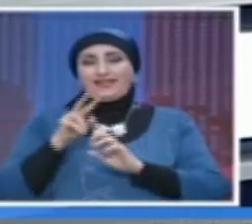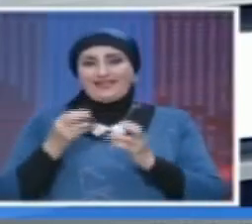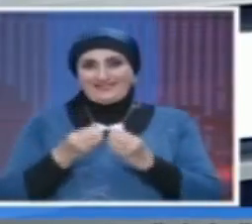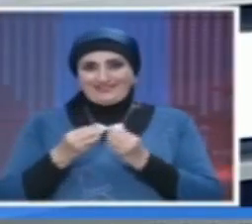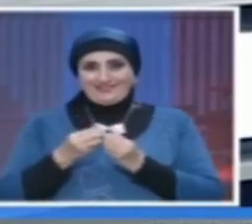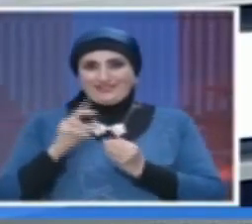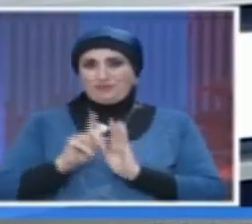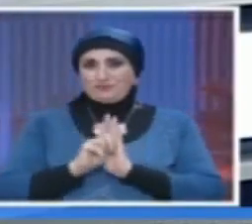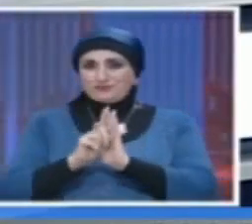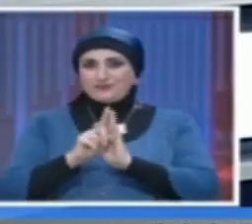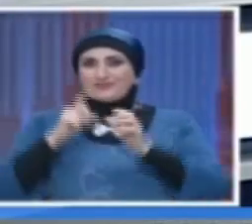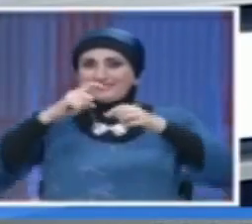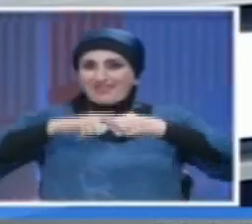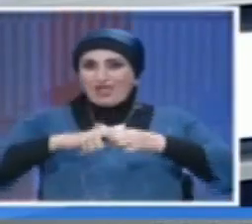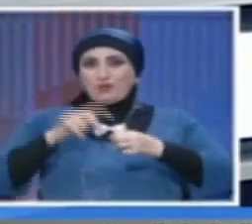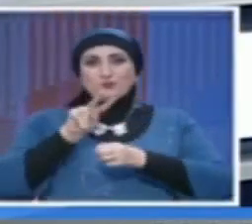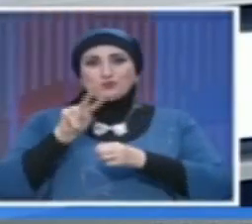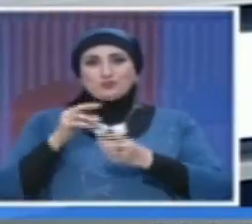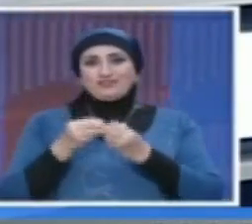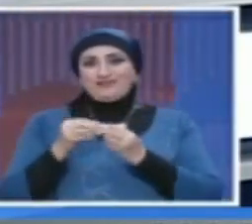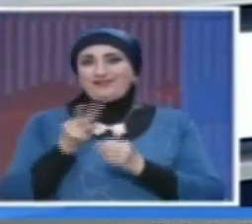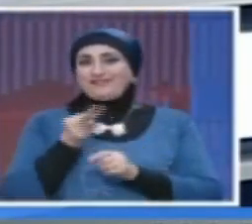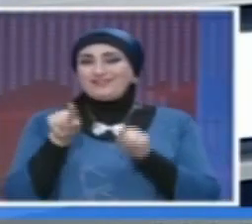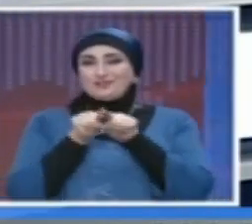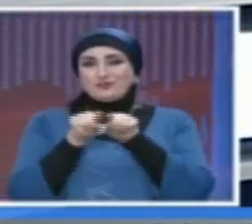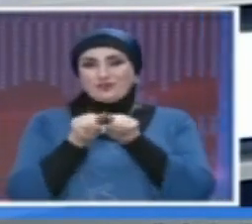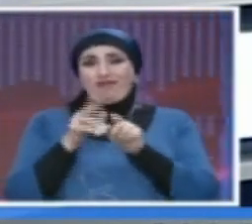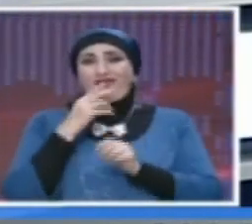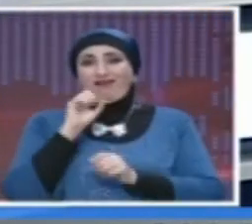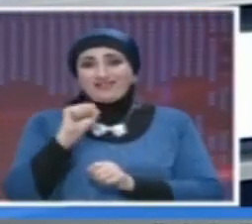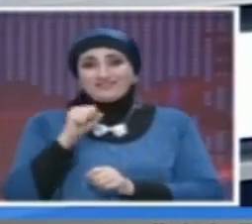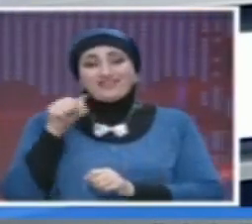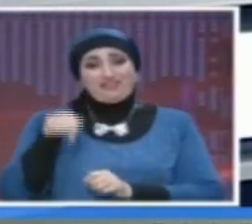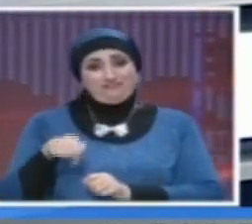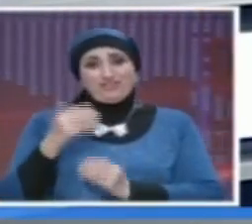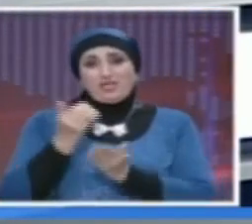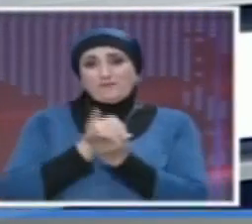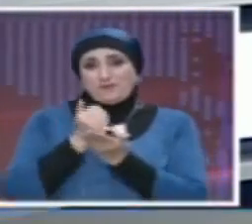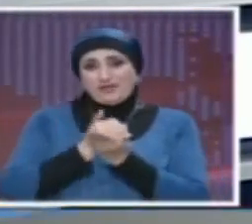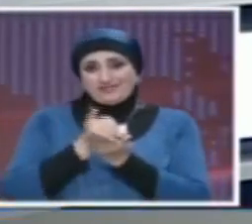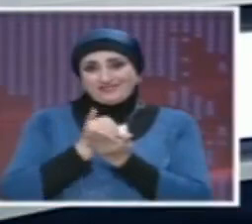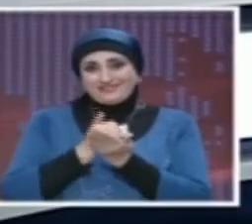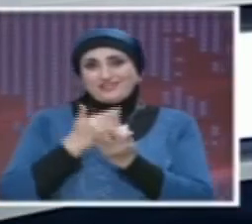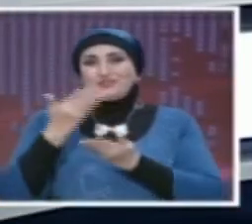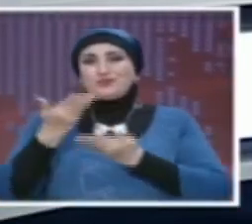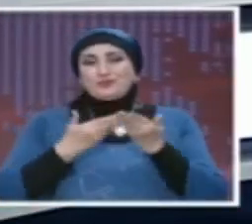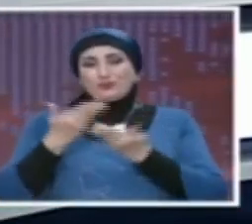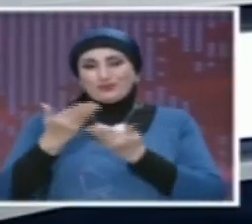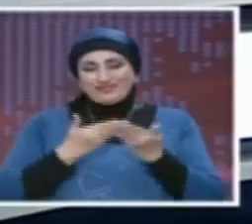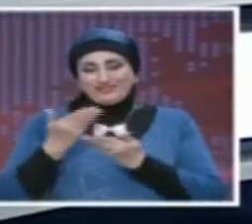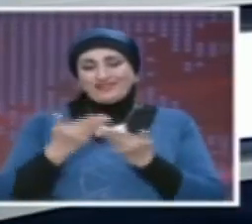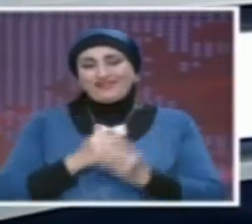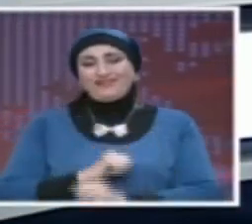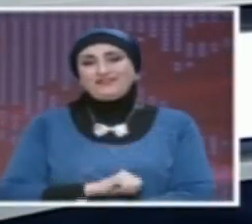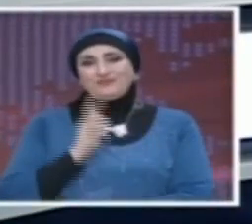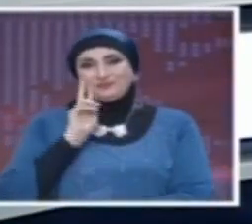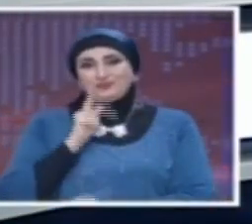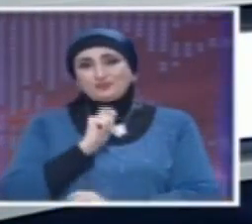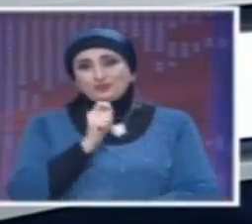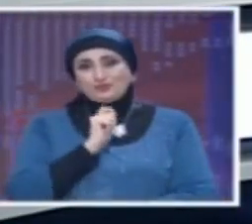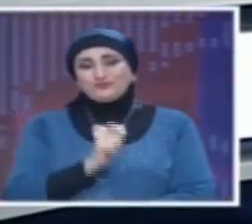الثنائية ودفع أطر التعاون المشترك بين البلدين الشقيقين، خاصة في المجالين الاقتصادي